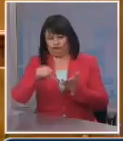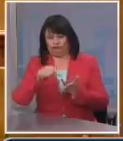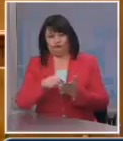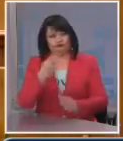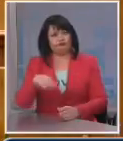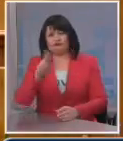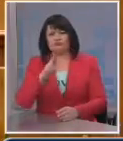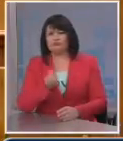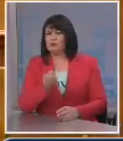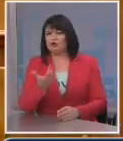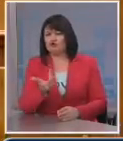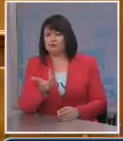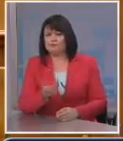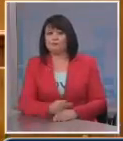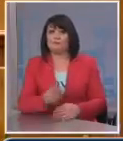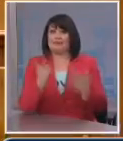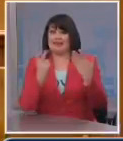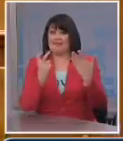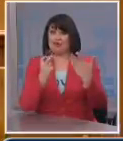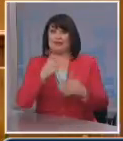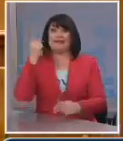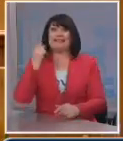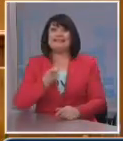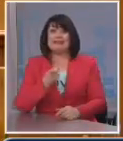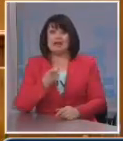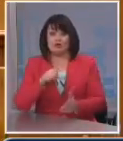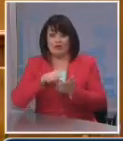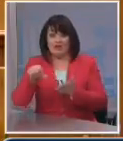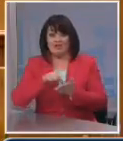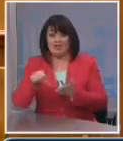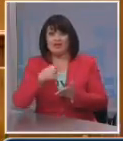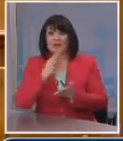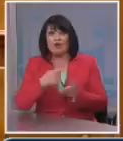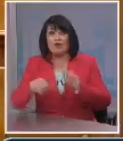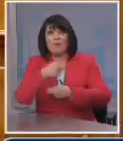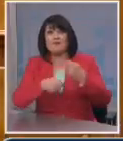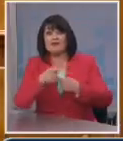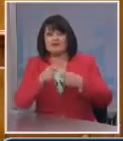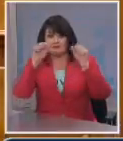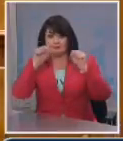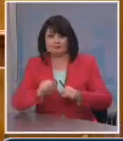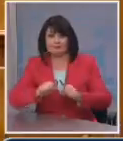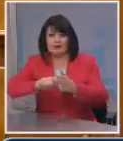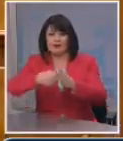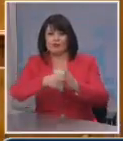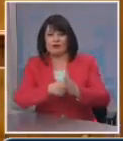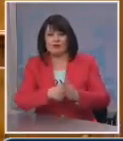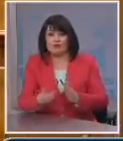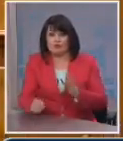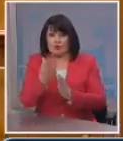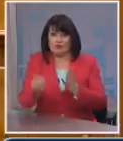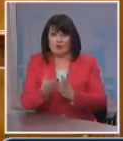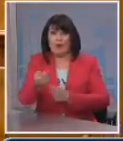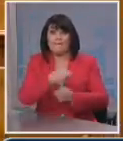τρίμηνο του 2016, κατά 70%. Ενώ οι συστάσεις νέων επιχειρήσεων